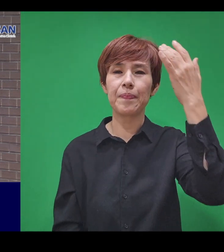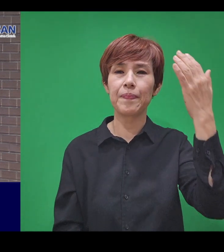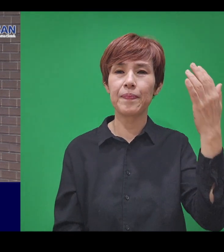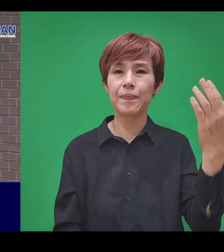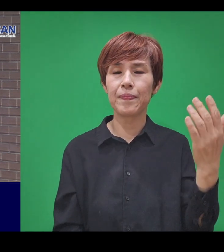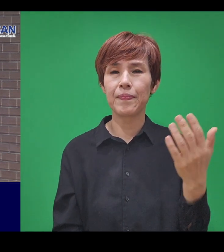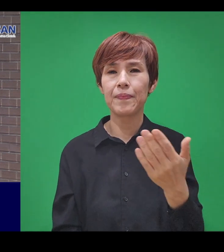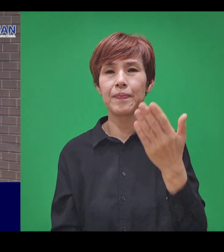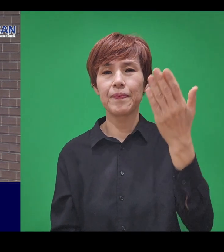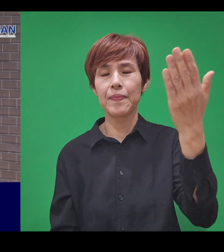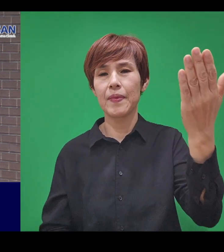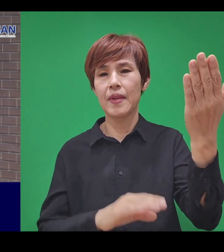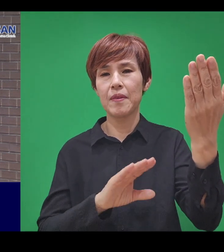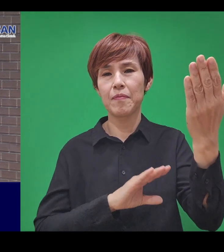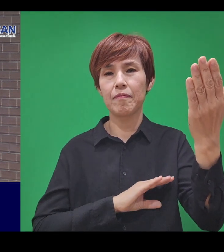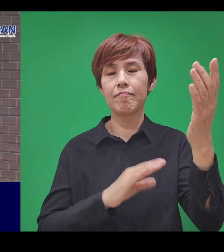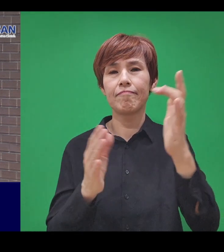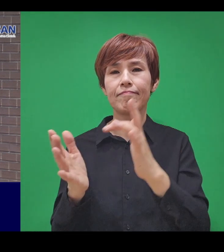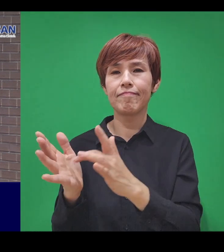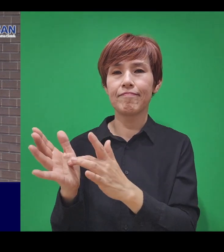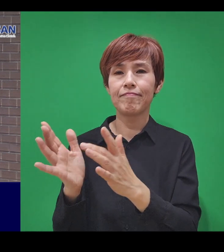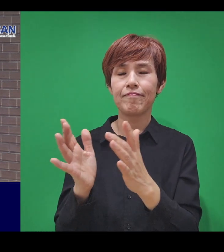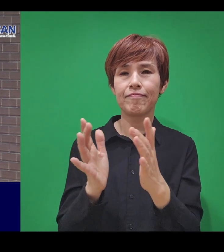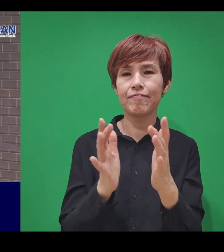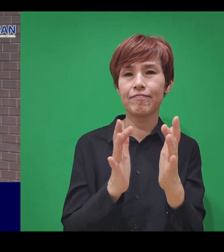아름다운 그 이름 예수,